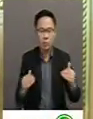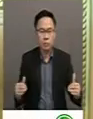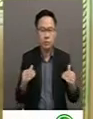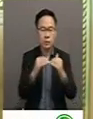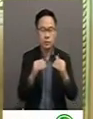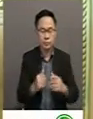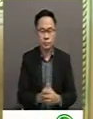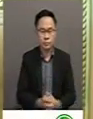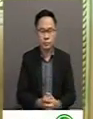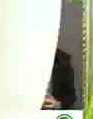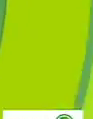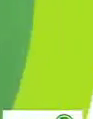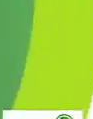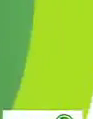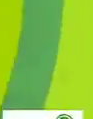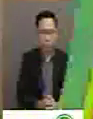กับทุกฝ่าย